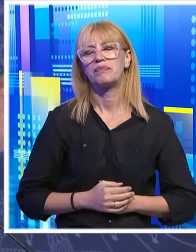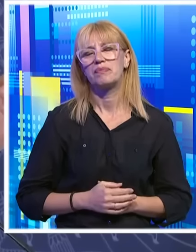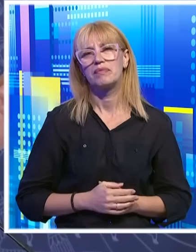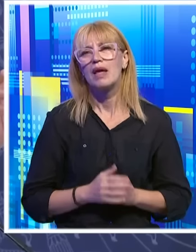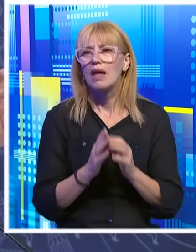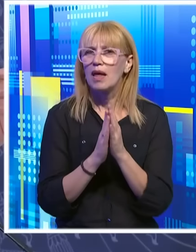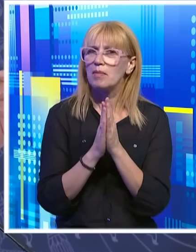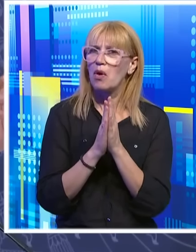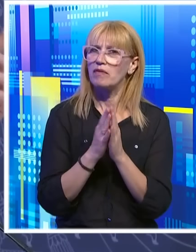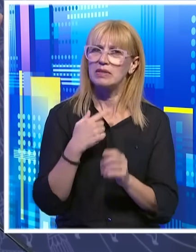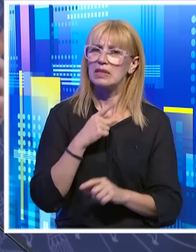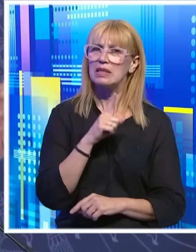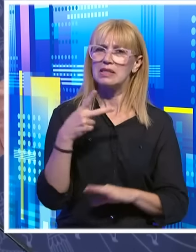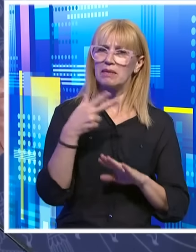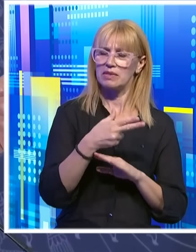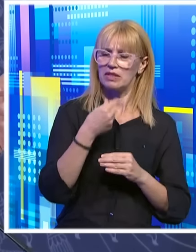Samo vas molim, ja nisam završio.